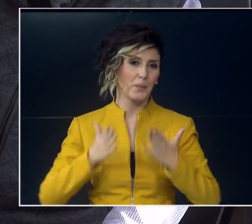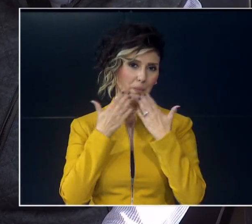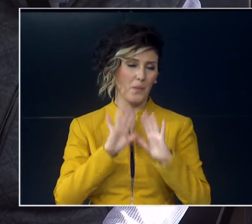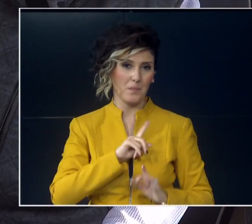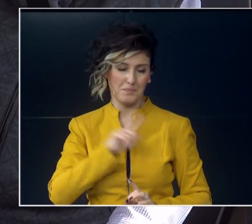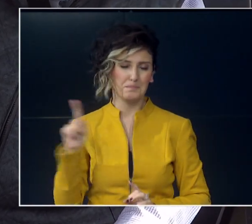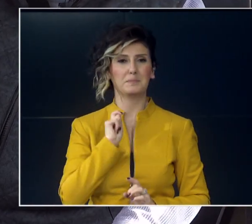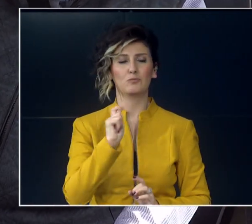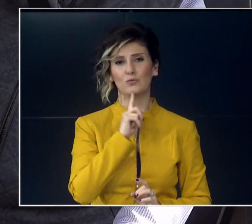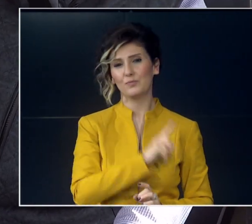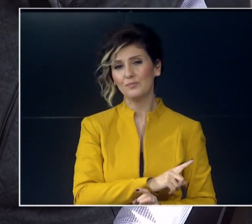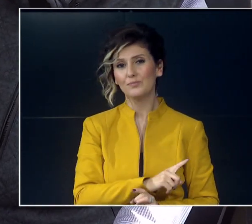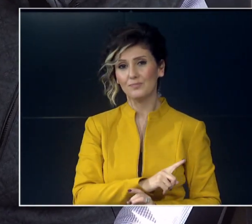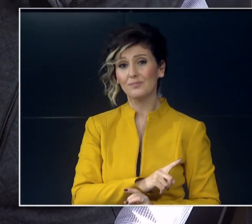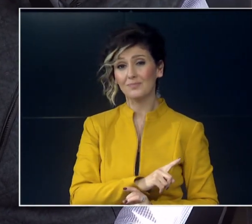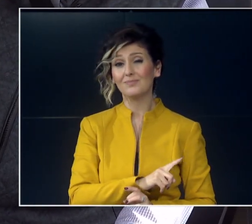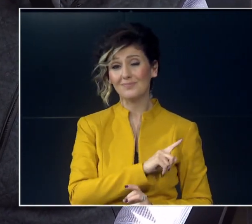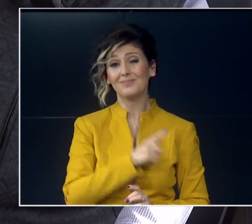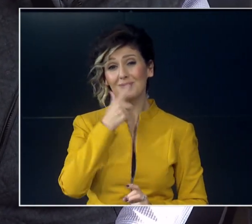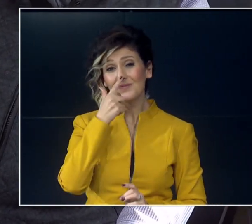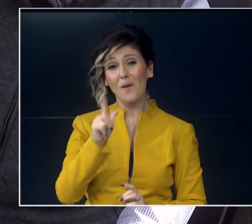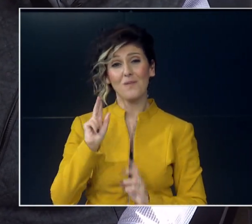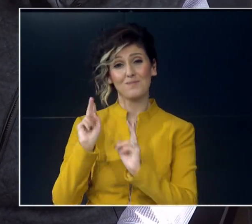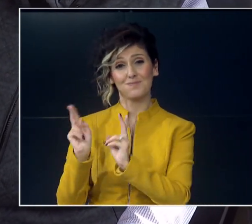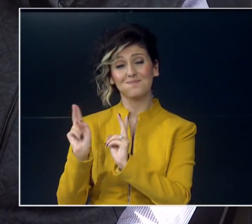Ya önemli çünkü o senin kökü,